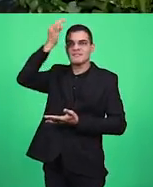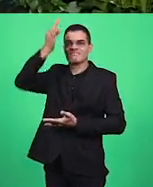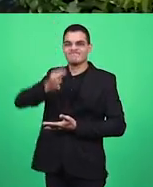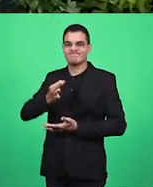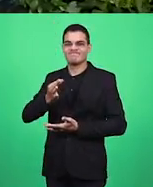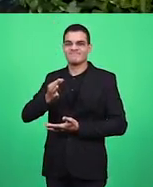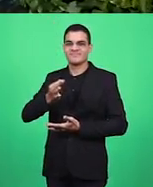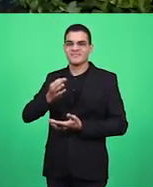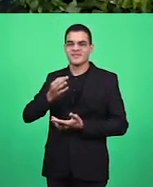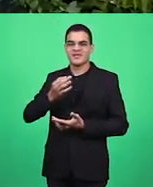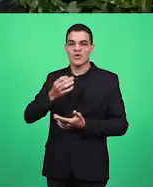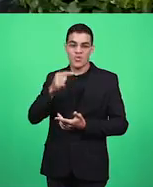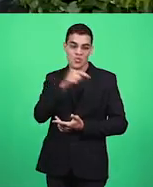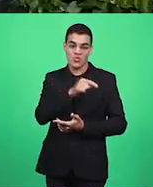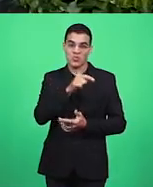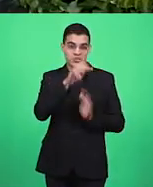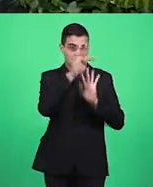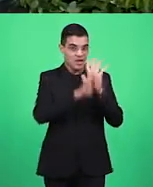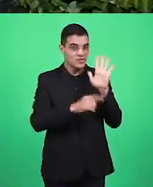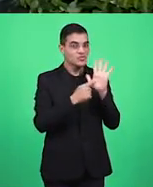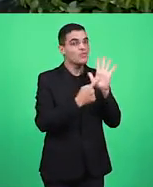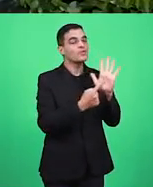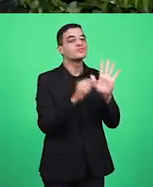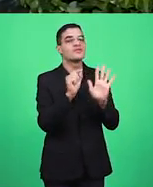твои откроются. Текст говорит, и